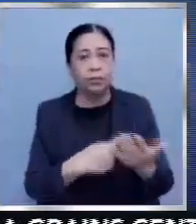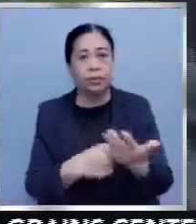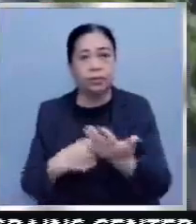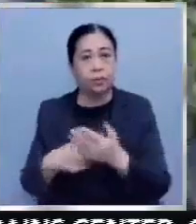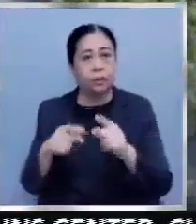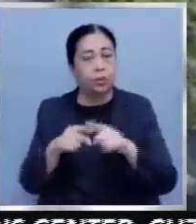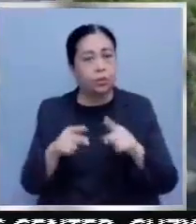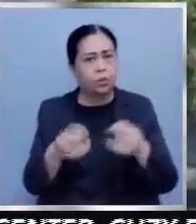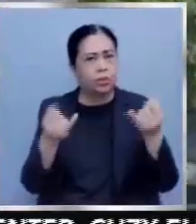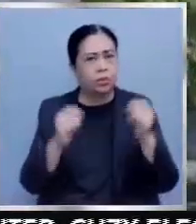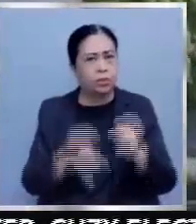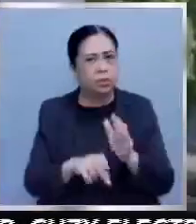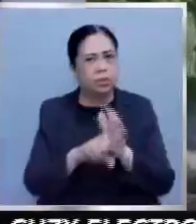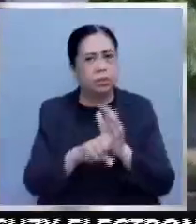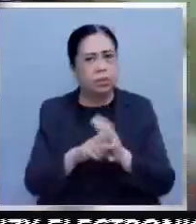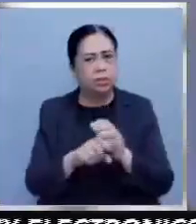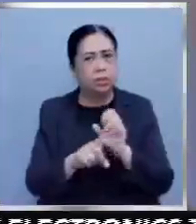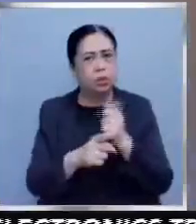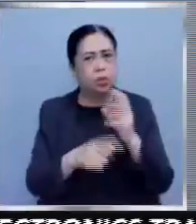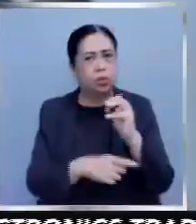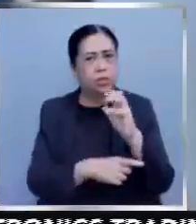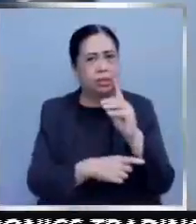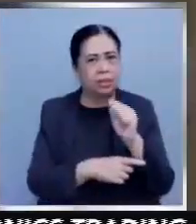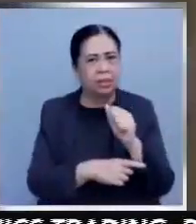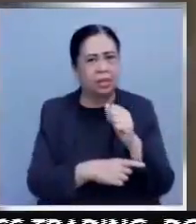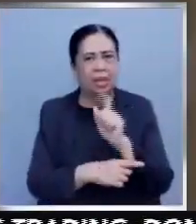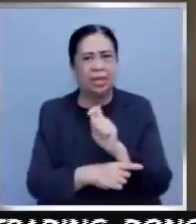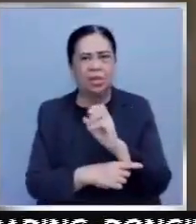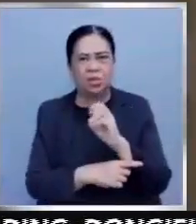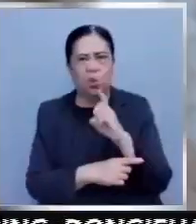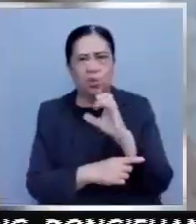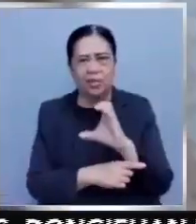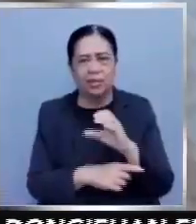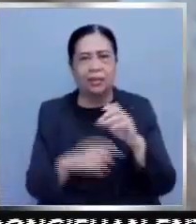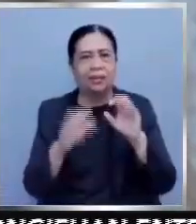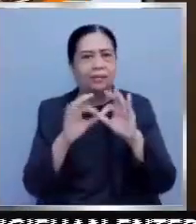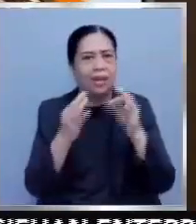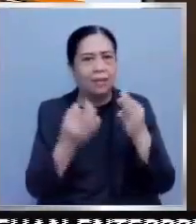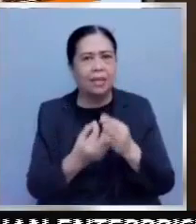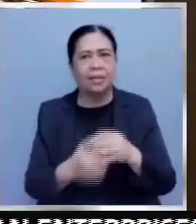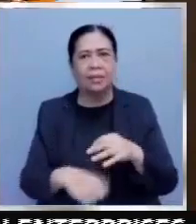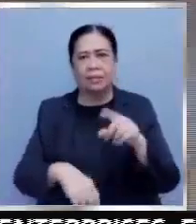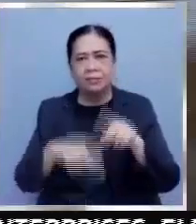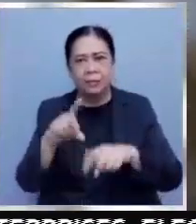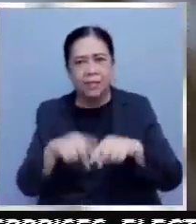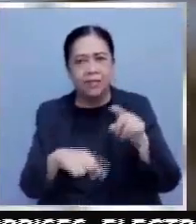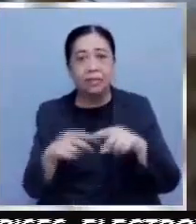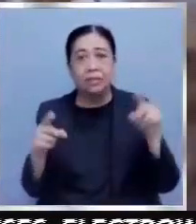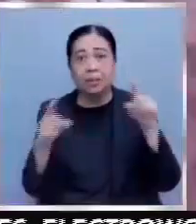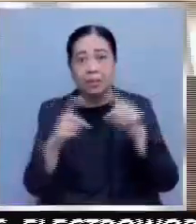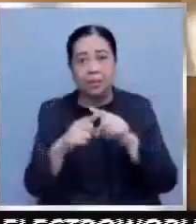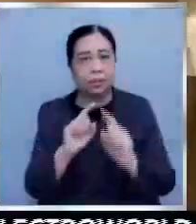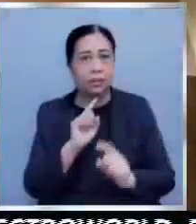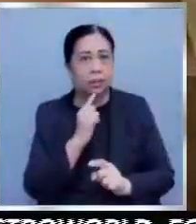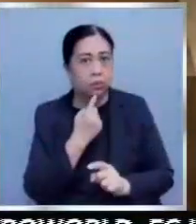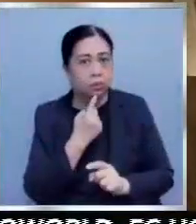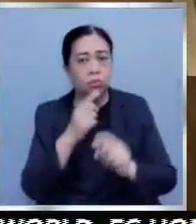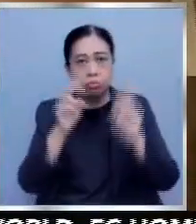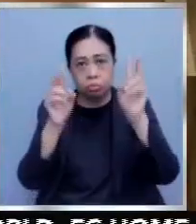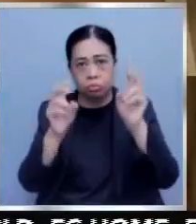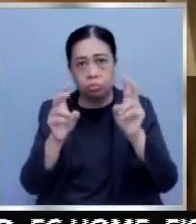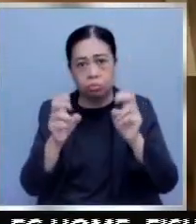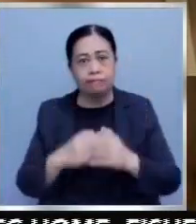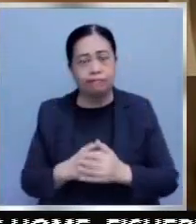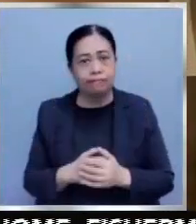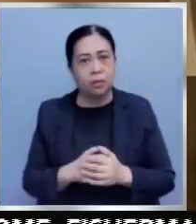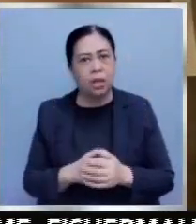issues gaya ng social media toxicity, family, friendship, at hanggang sa mga seryosong usapin. Yun,